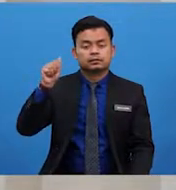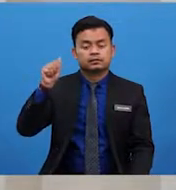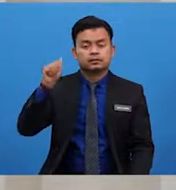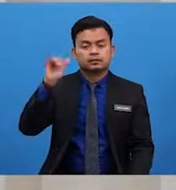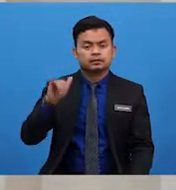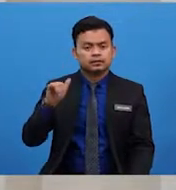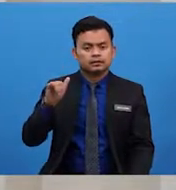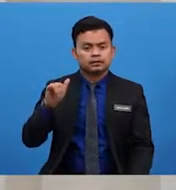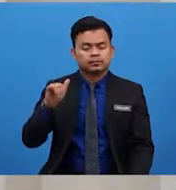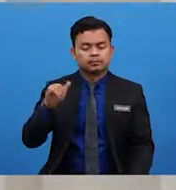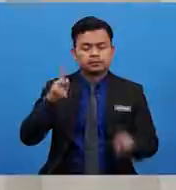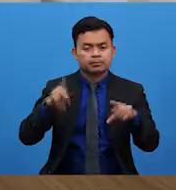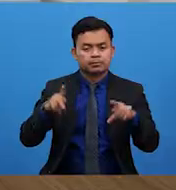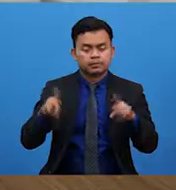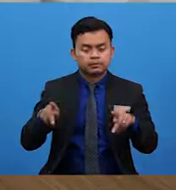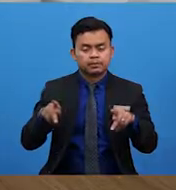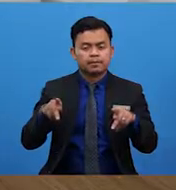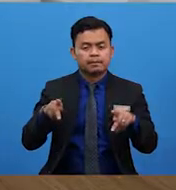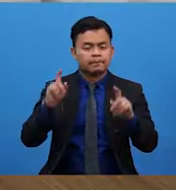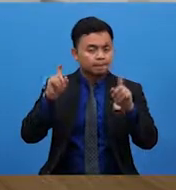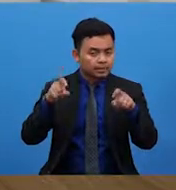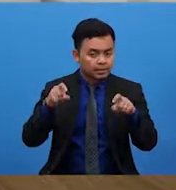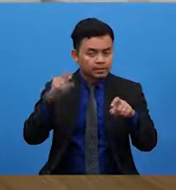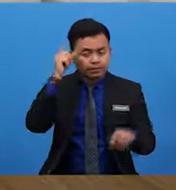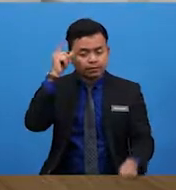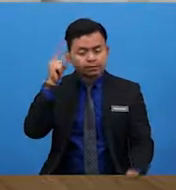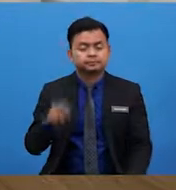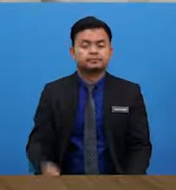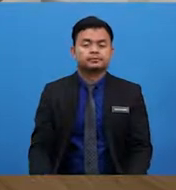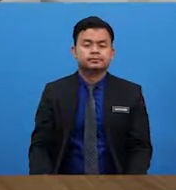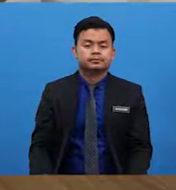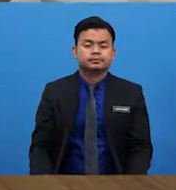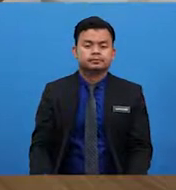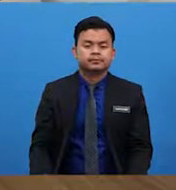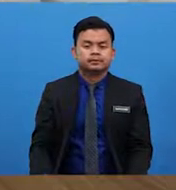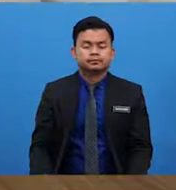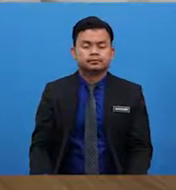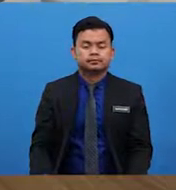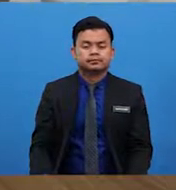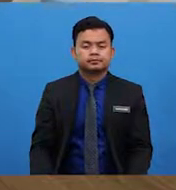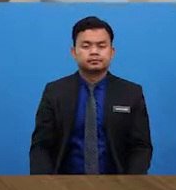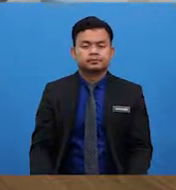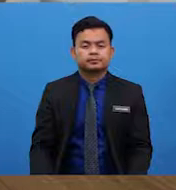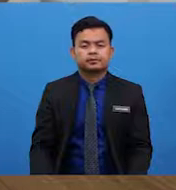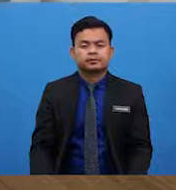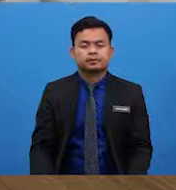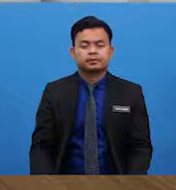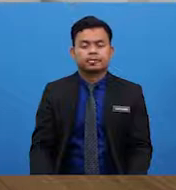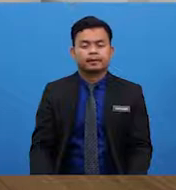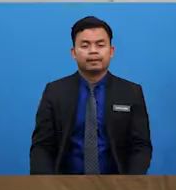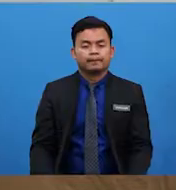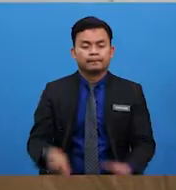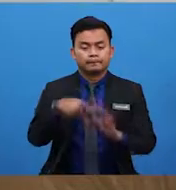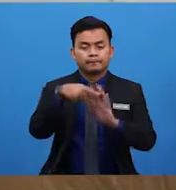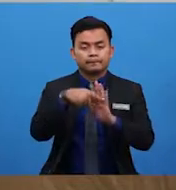masuk yang berbeda tetapi tembus yang hampir sama air Oke cuma Surabaya Terangkan tentang istilah-istilah